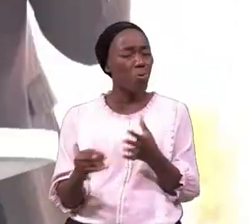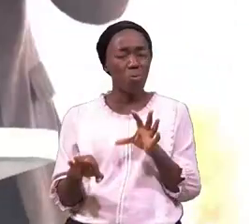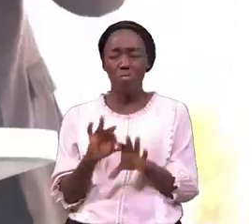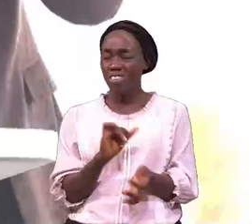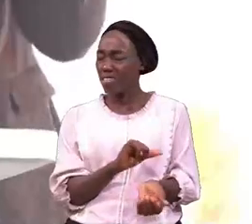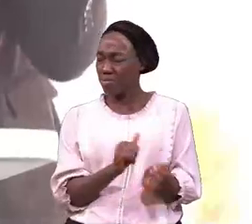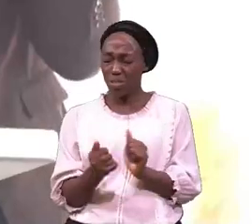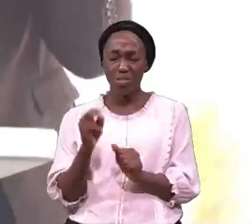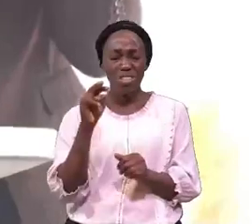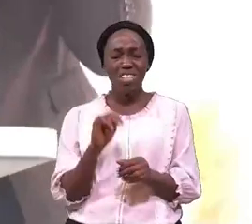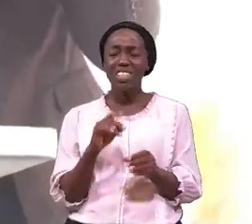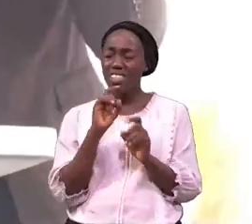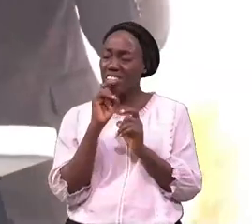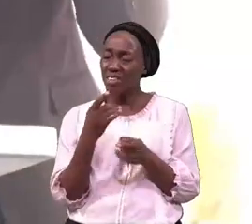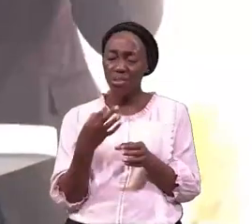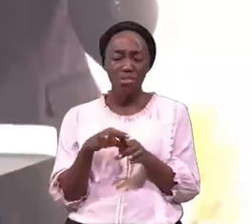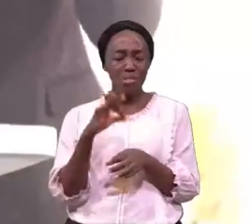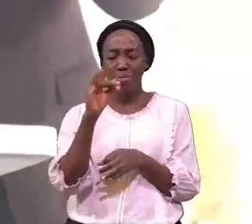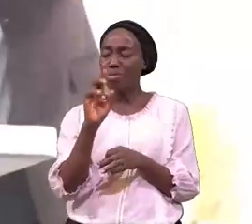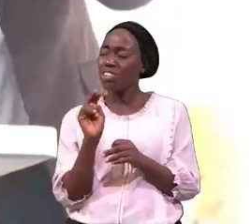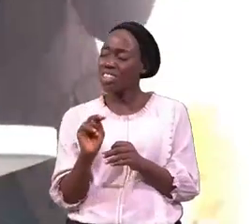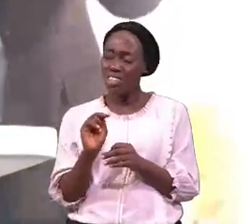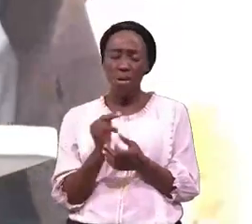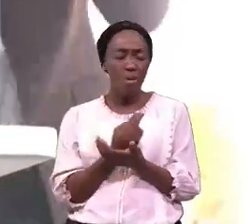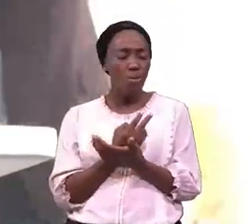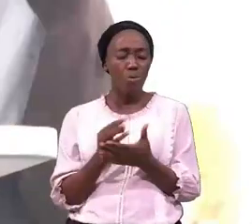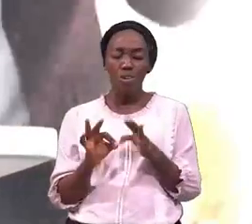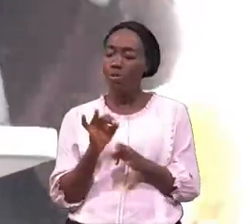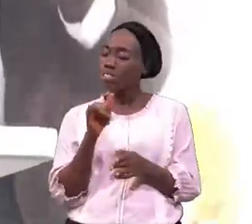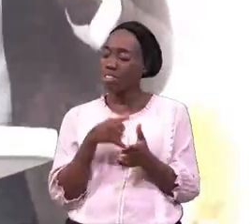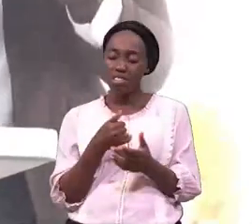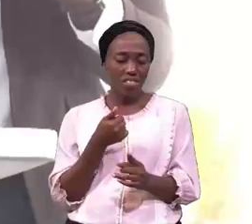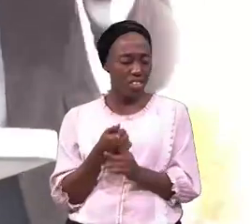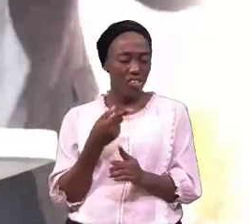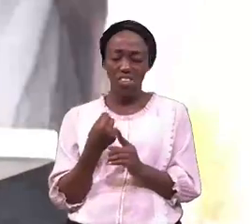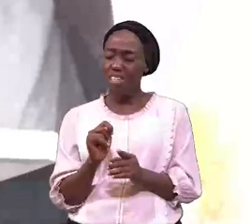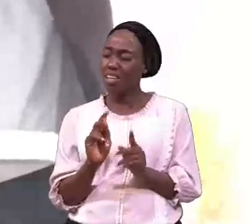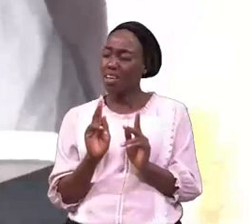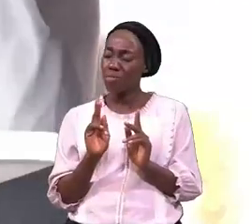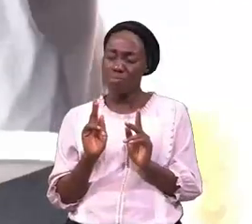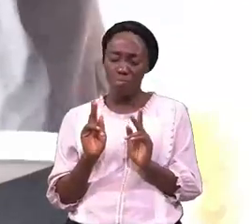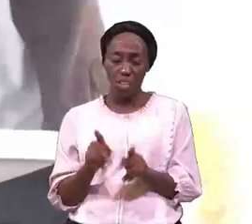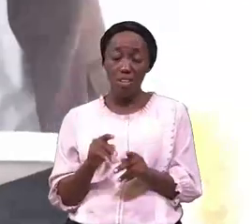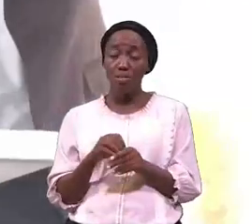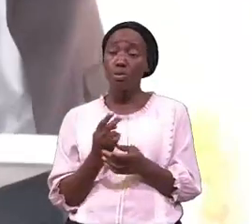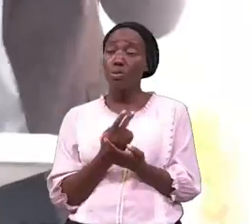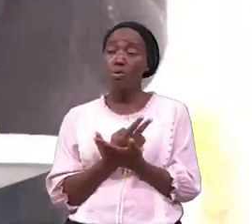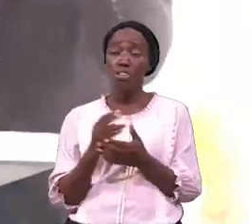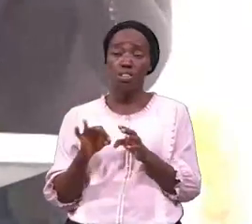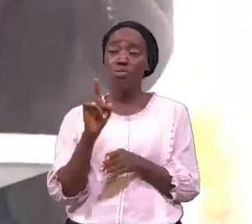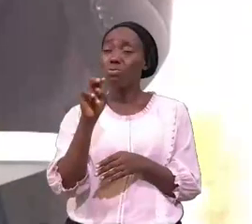du don de l'Esprit. Tu as besoin du don de l'Esprit. La personnalité de l'Esprit. Tu en as